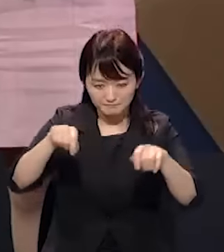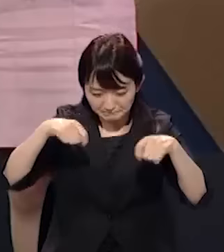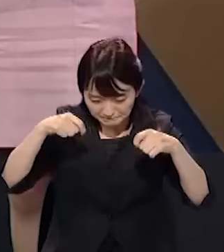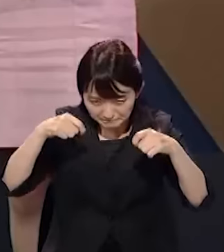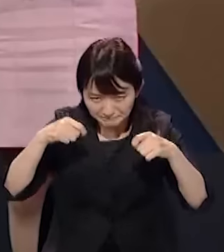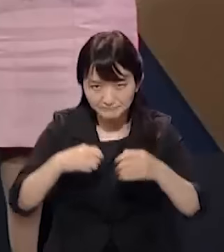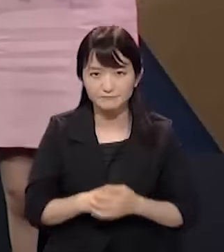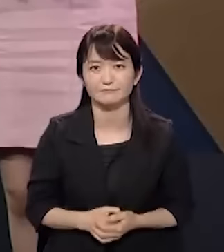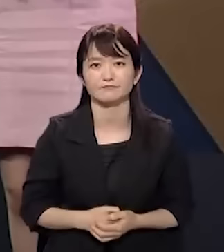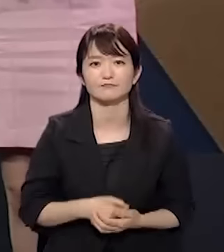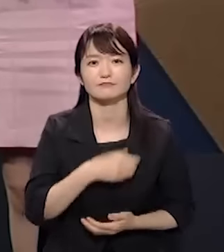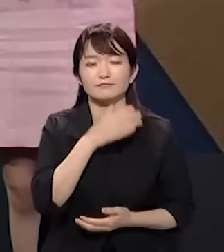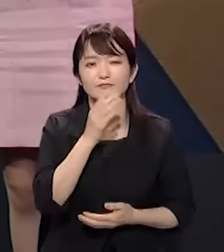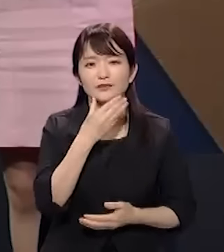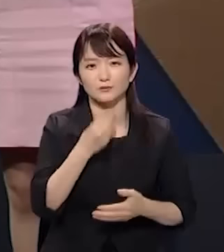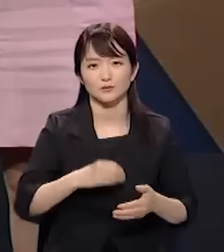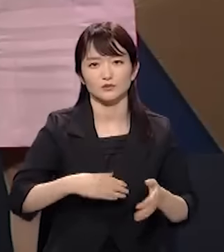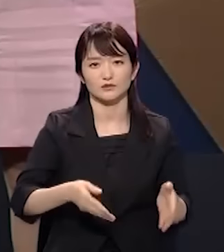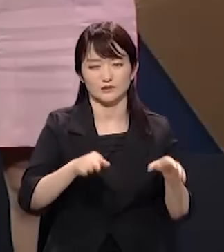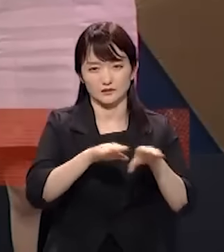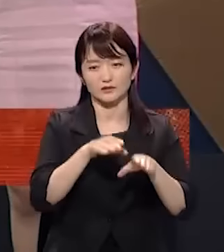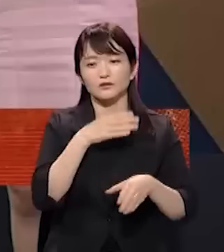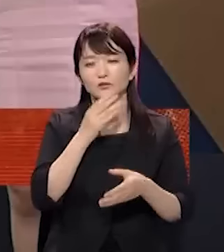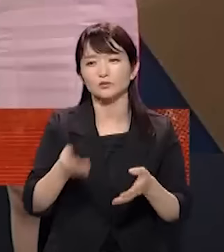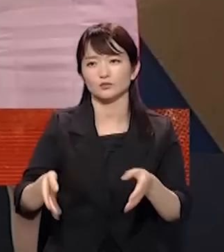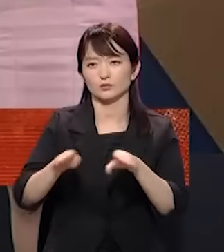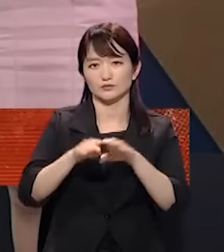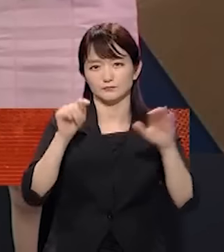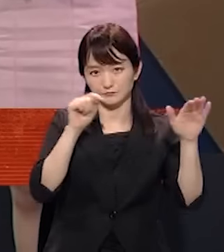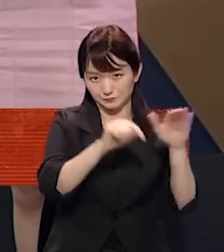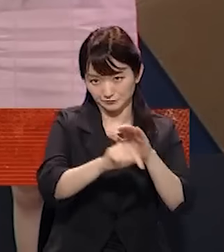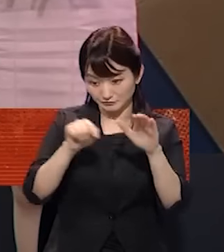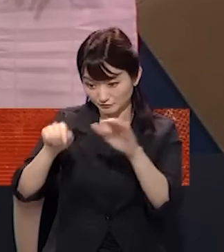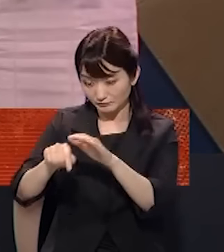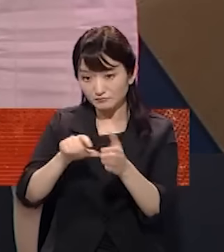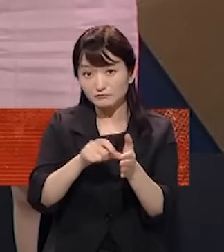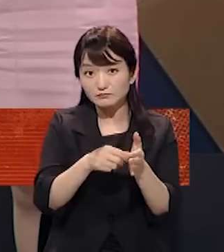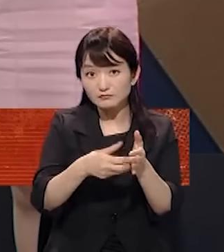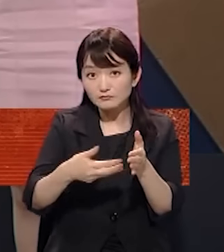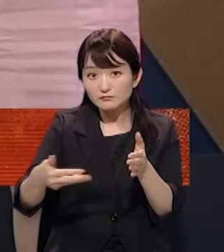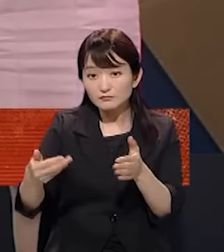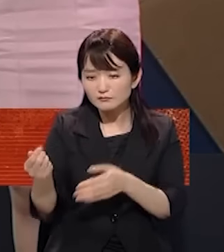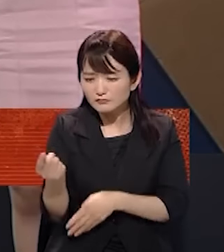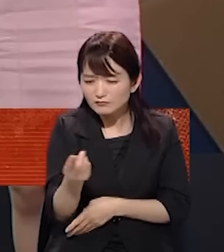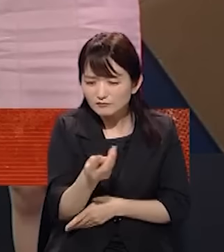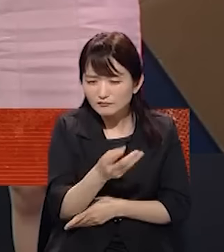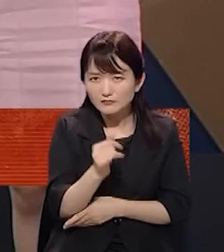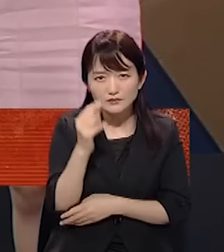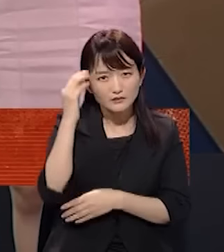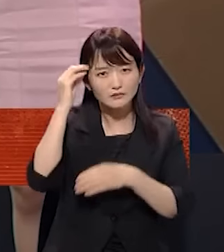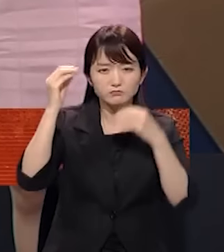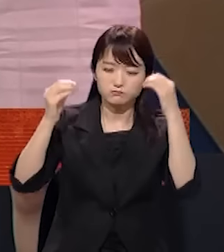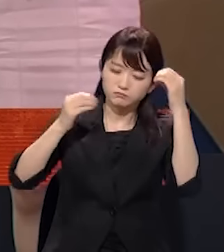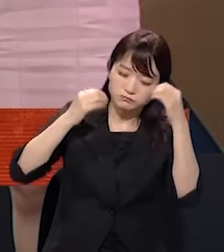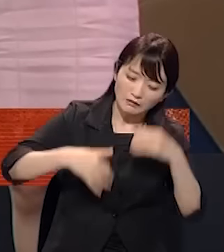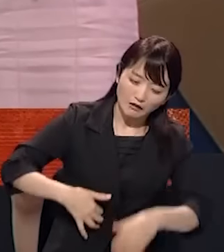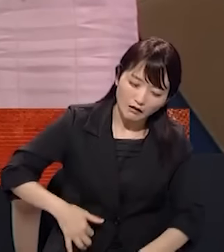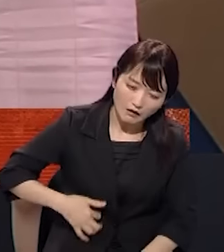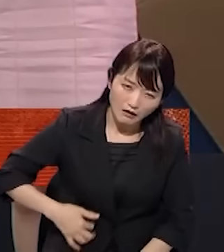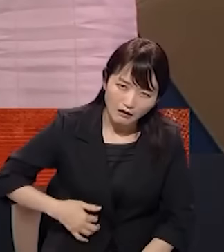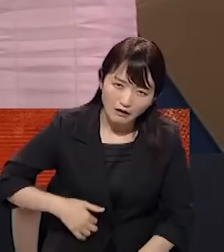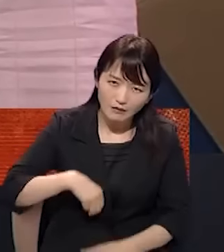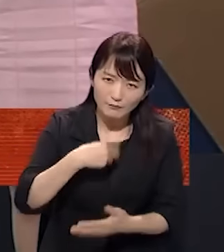복지관과 경로당으로 향했다고 합니다 그런데 얼마 지나지 않아서 그중 몇 명이 어지럼증과 복통을